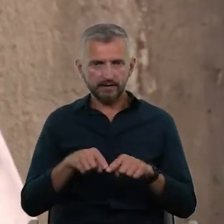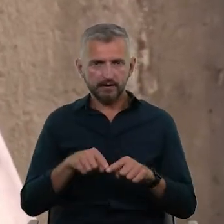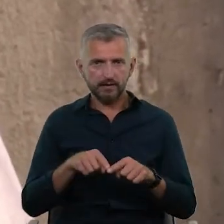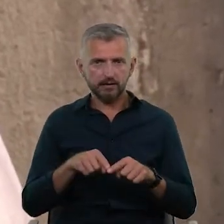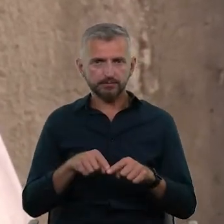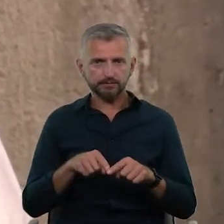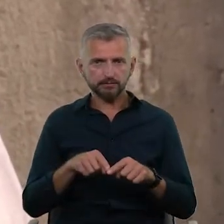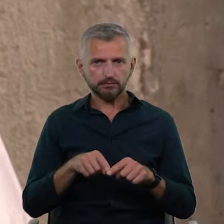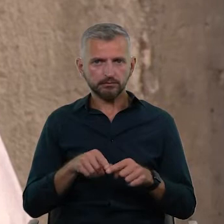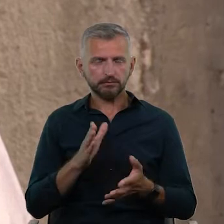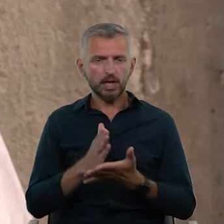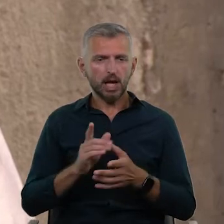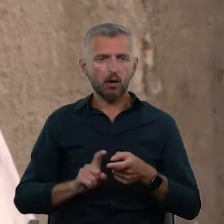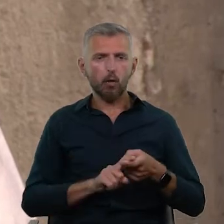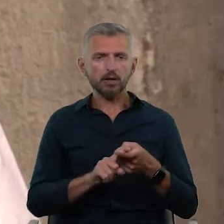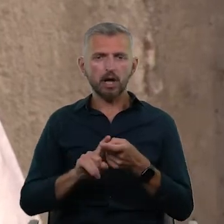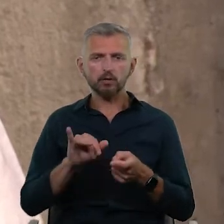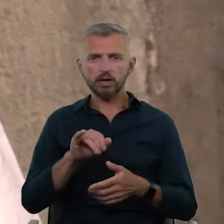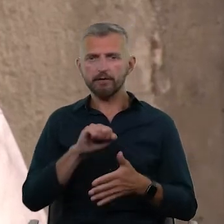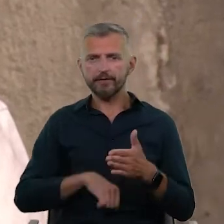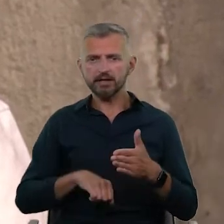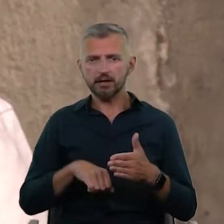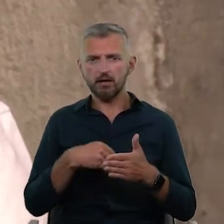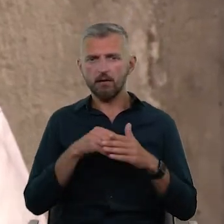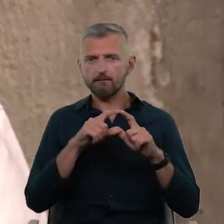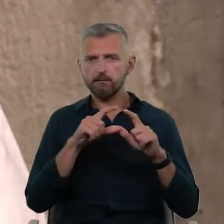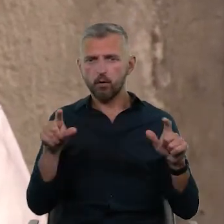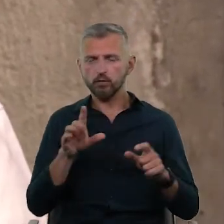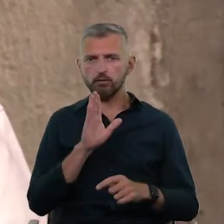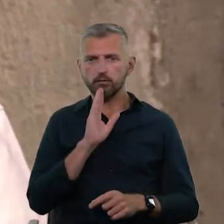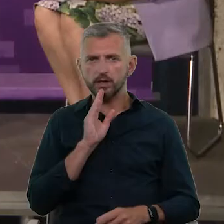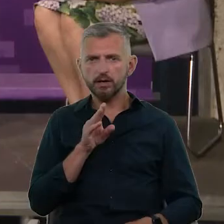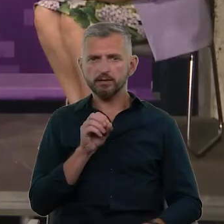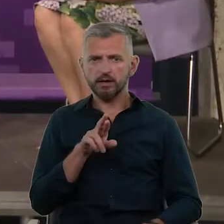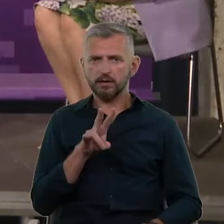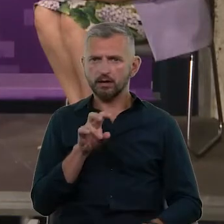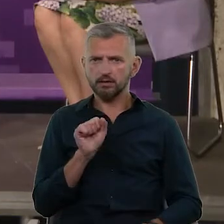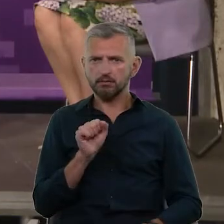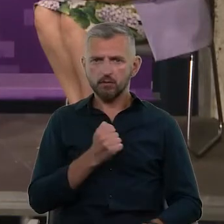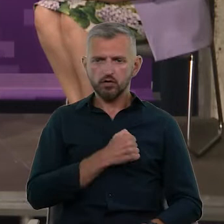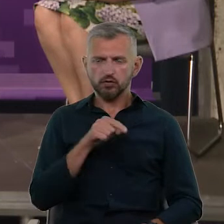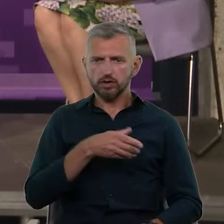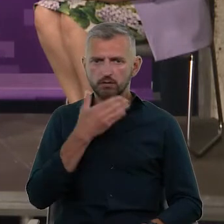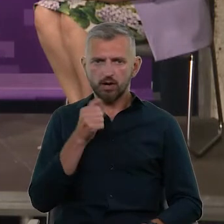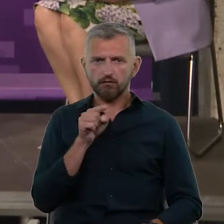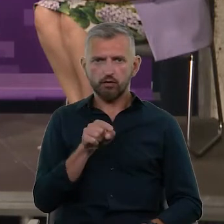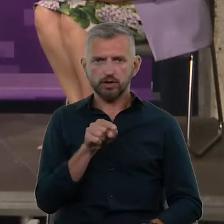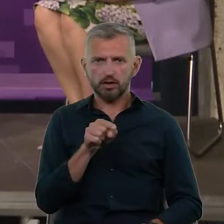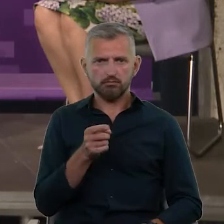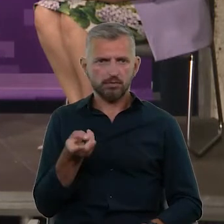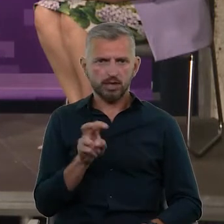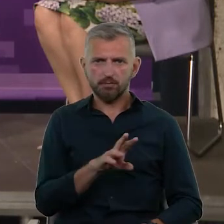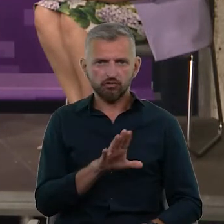також координатори від фонду. Пані Тетяна, її, на жаль, тут немає, вона не